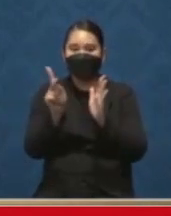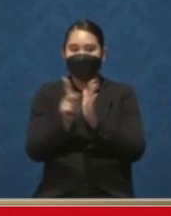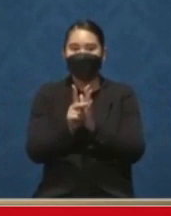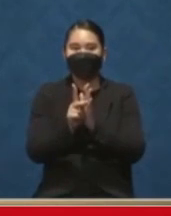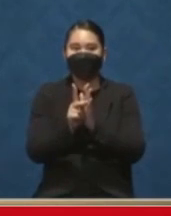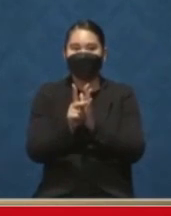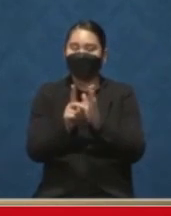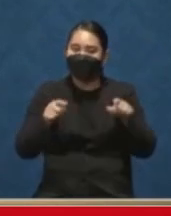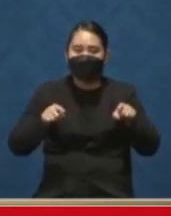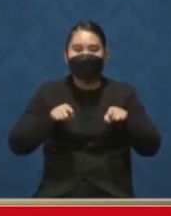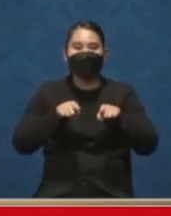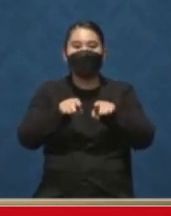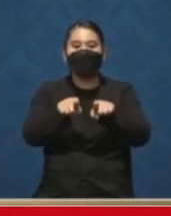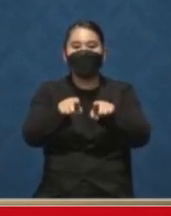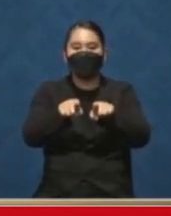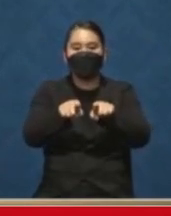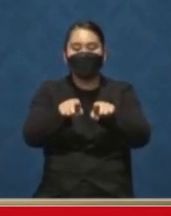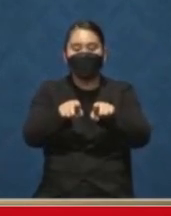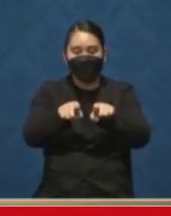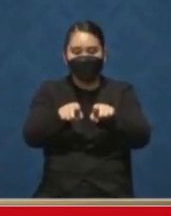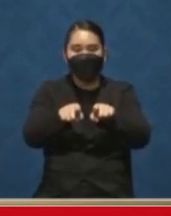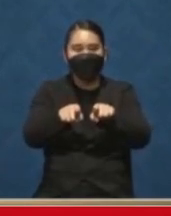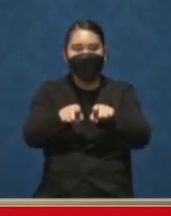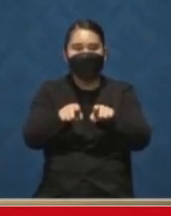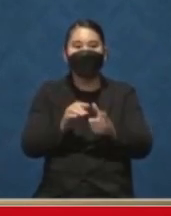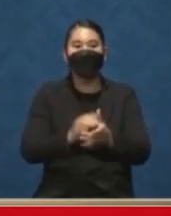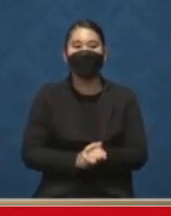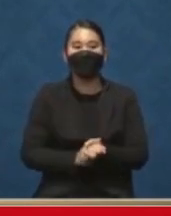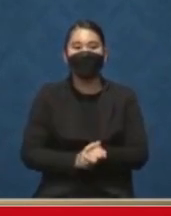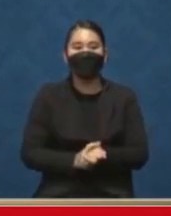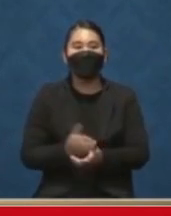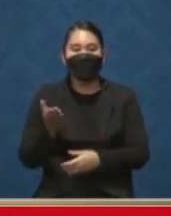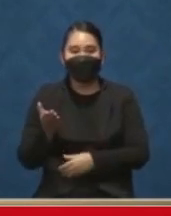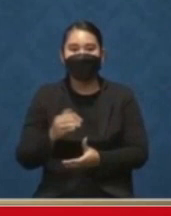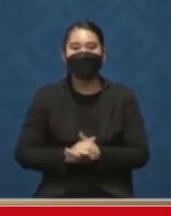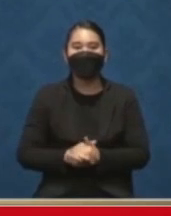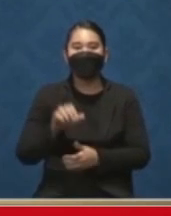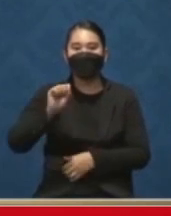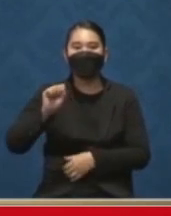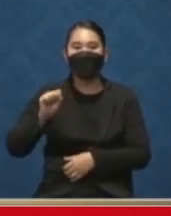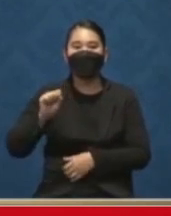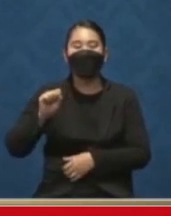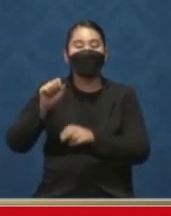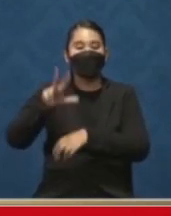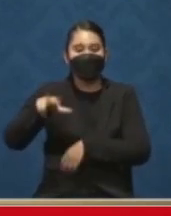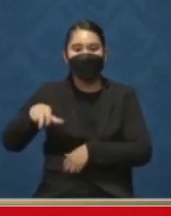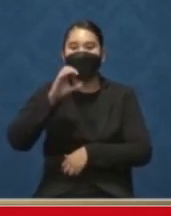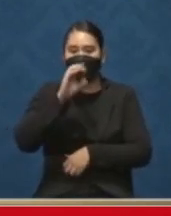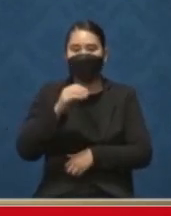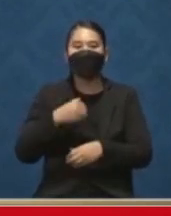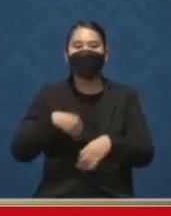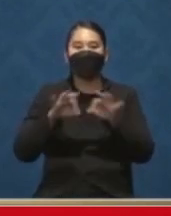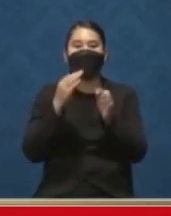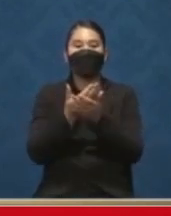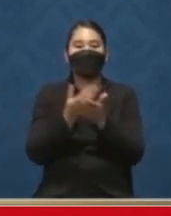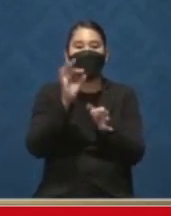ายนี้ดำเนินการพร้อมกับการเลือกตั้งอย่างน้อยๆหนึ่งที่ท่านจุลพันธ์พูดก็คือประหยัดงบประมาณ